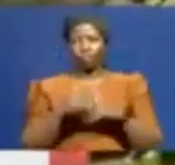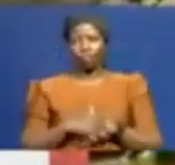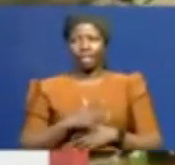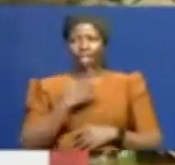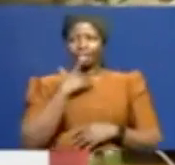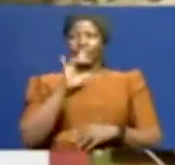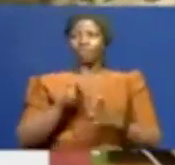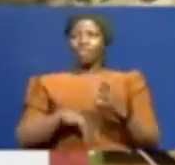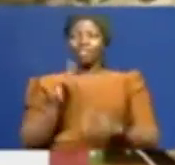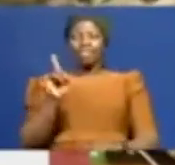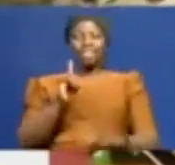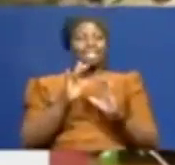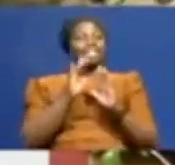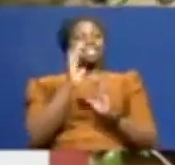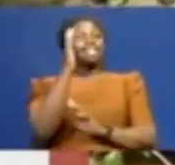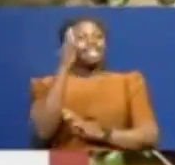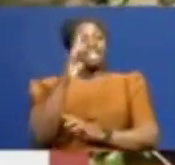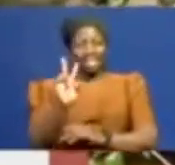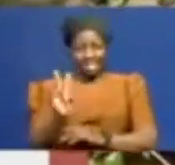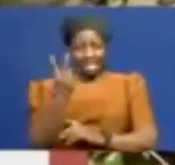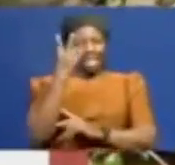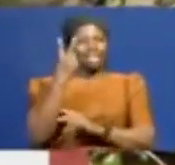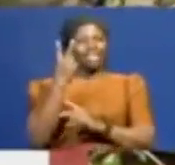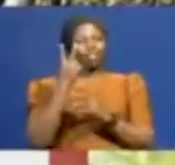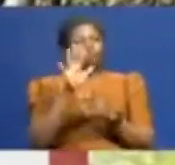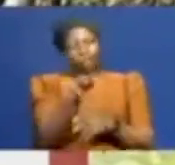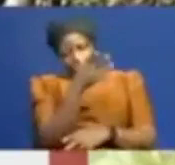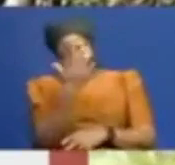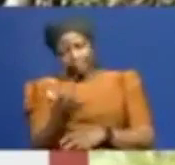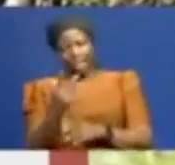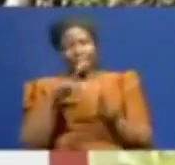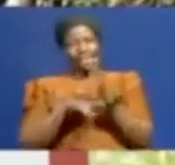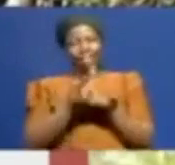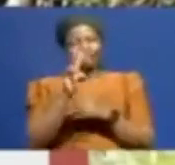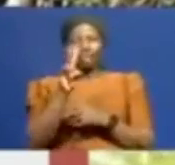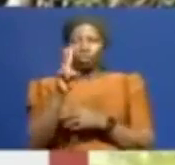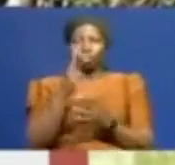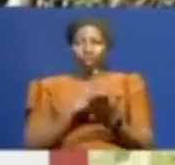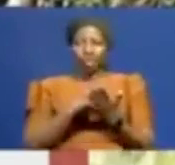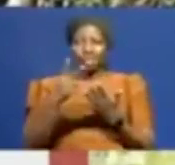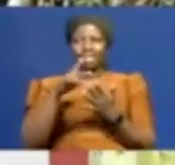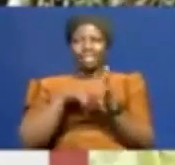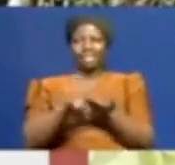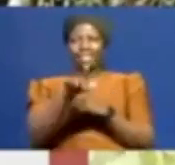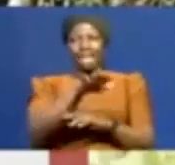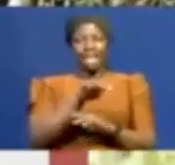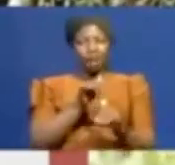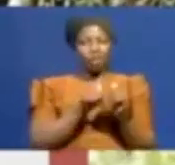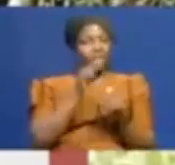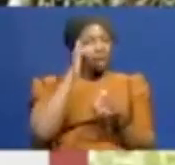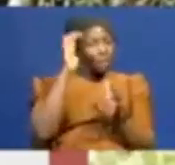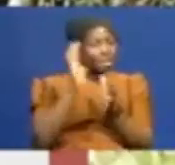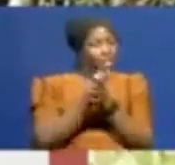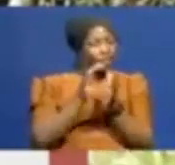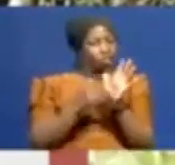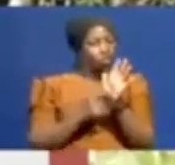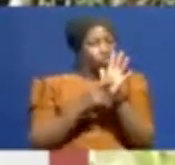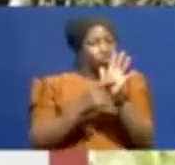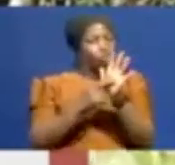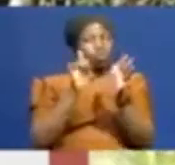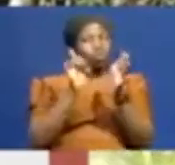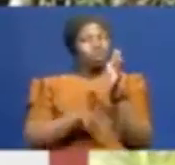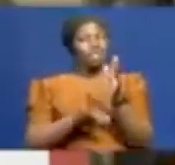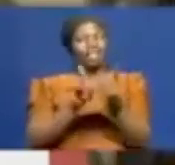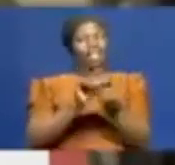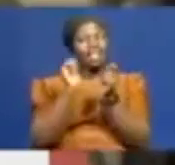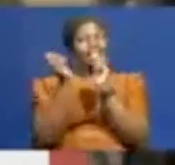Imesemekana mti huo ni wa pili kuanguka katika kipindi cha wiki mbili katika eneo hilo, hali ambayo inaaminika kuashiria mabadiliko ya uongozi wa